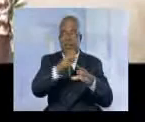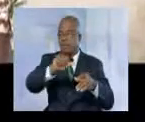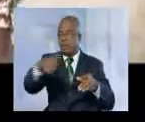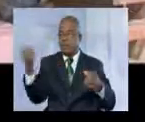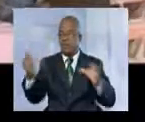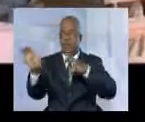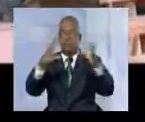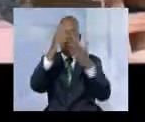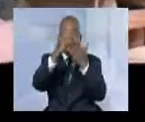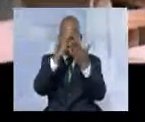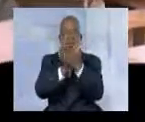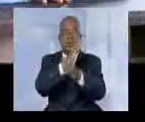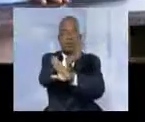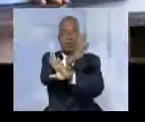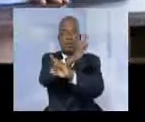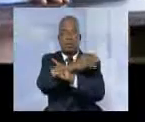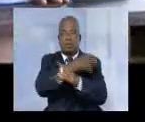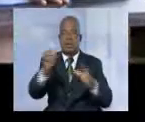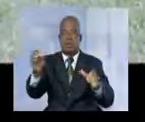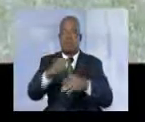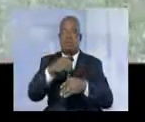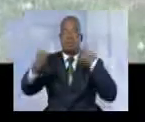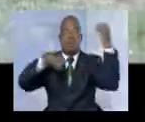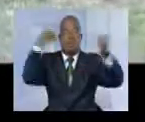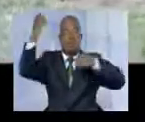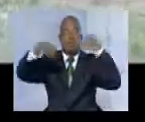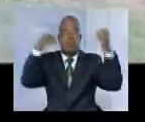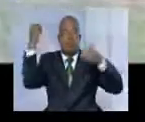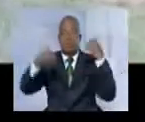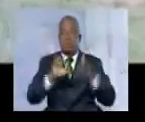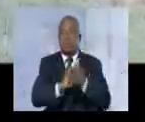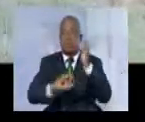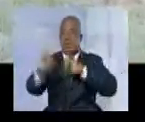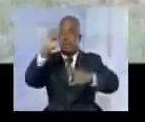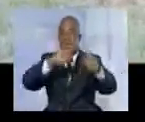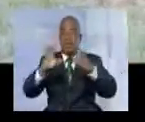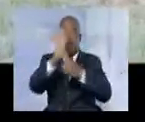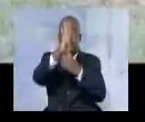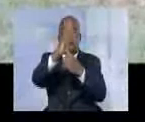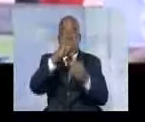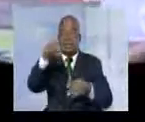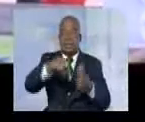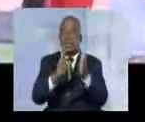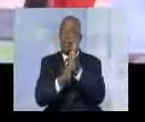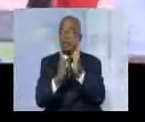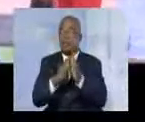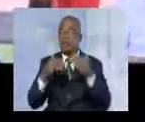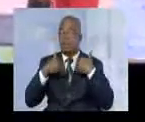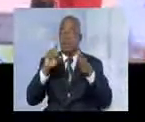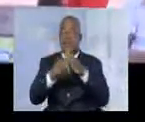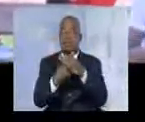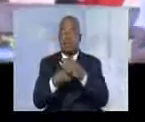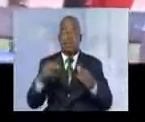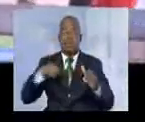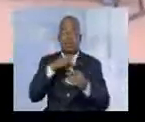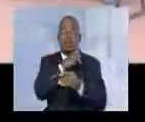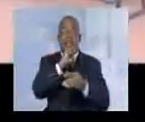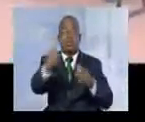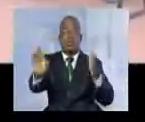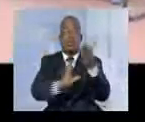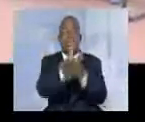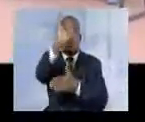d'allemand et d'éducation physique et sportive, signe de la reprise effective des cours dans cet établissement. Nous sommes au collège moderne